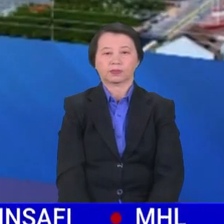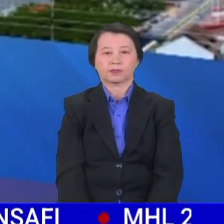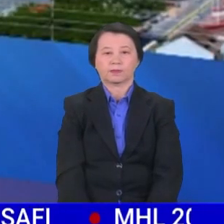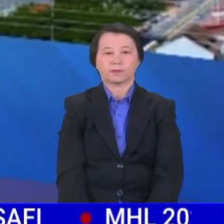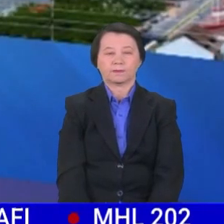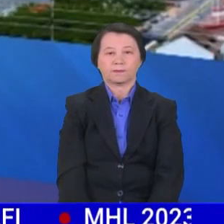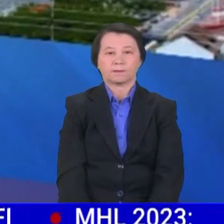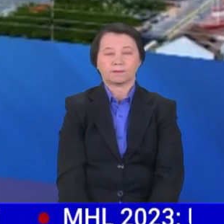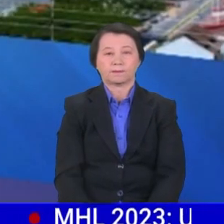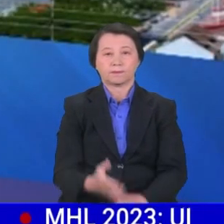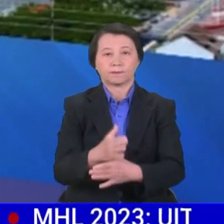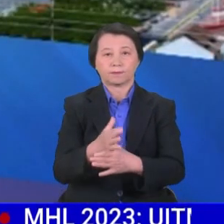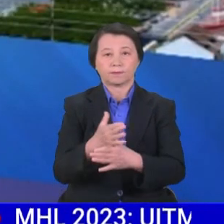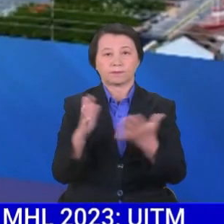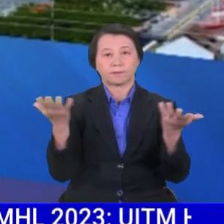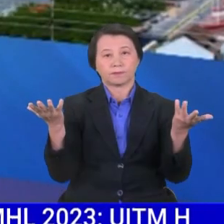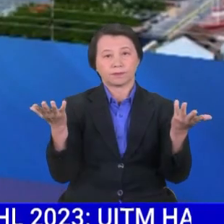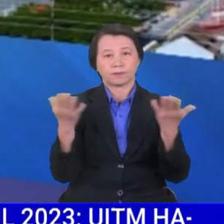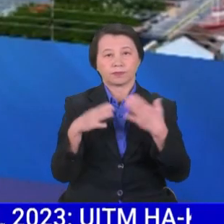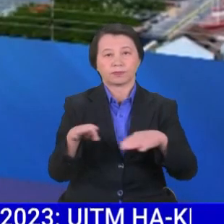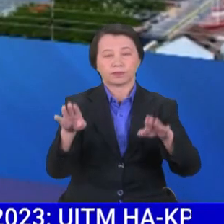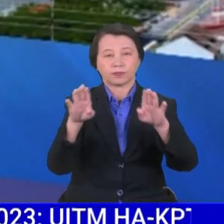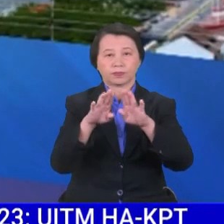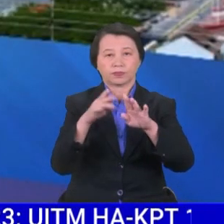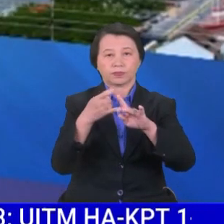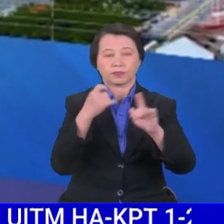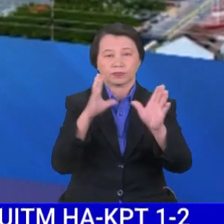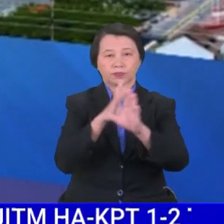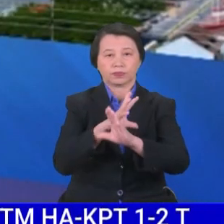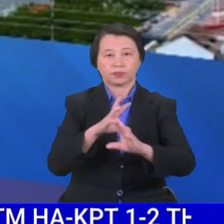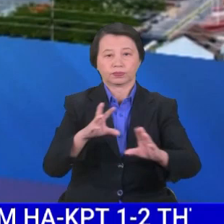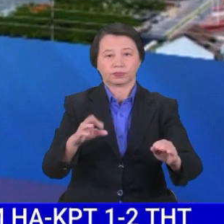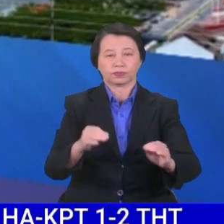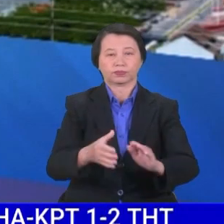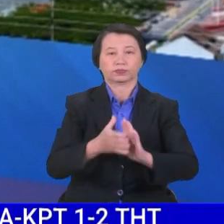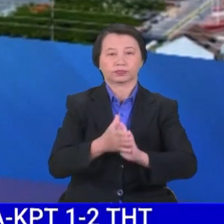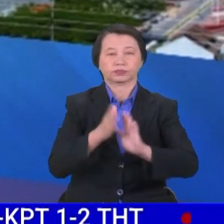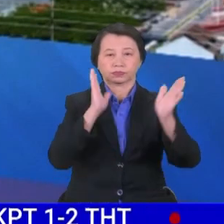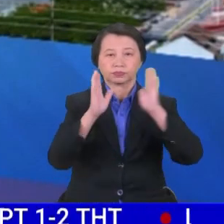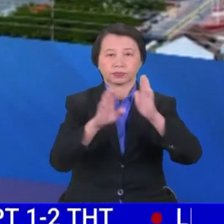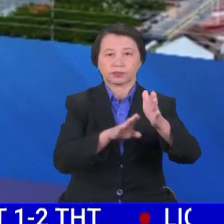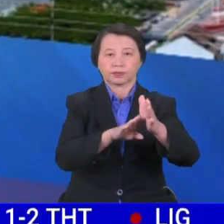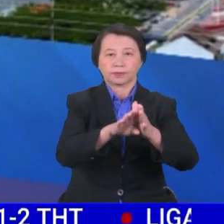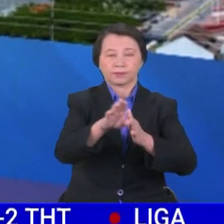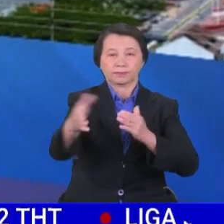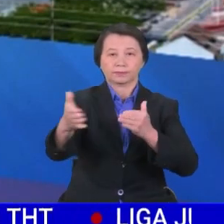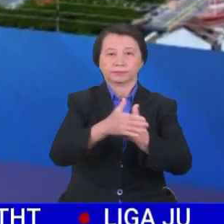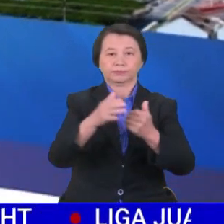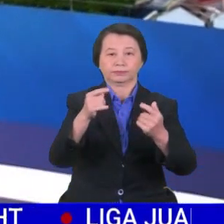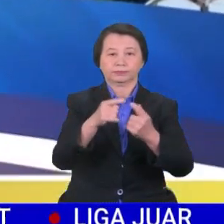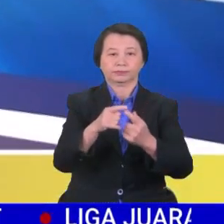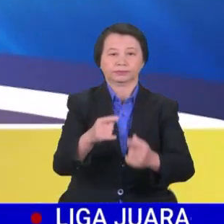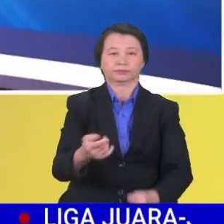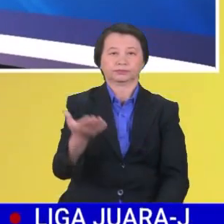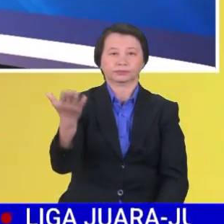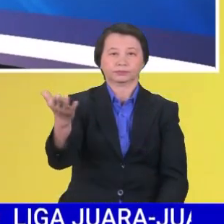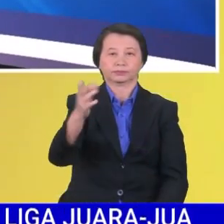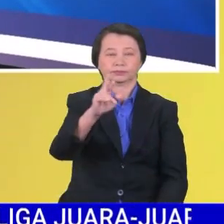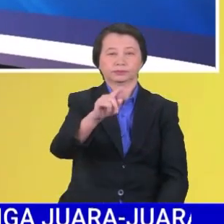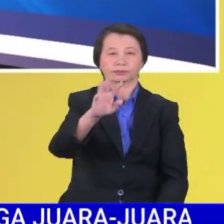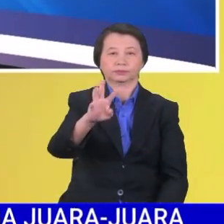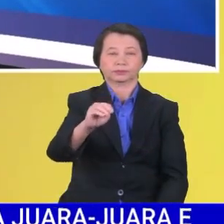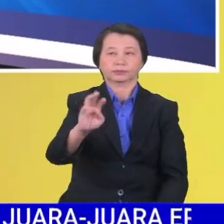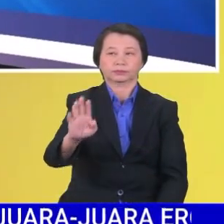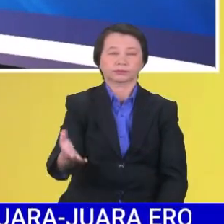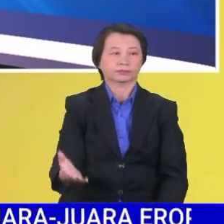baik perkongsian itu tadi mengakhiri berita dari serawa salam Malaysia madani dan kita kembali bersama sahih di angkasa